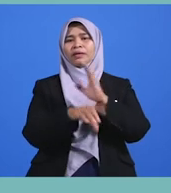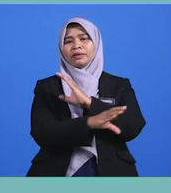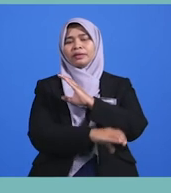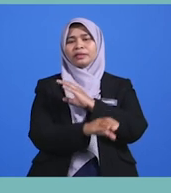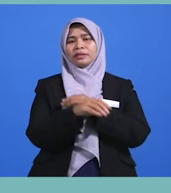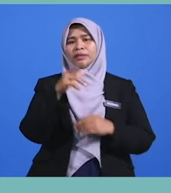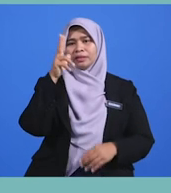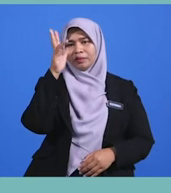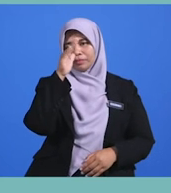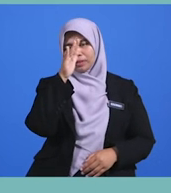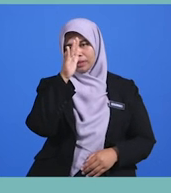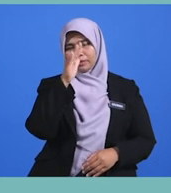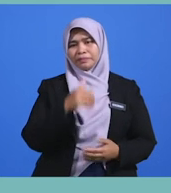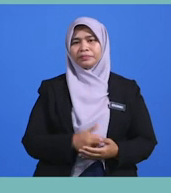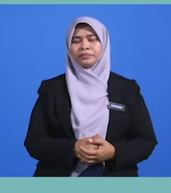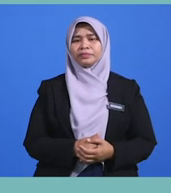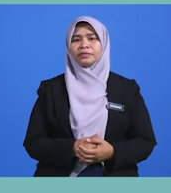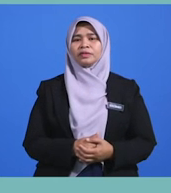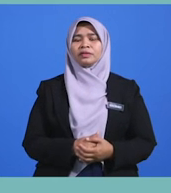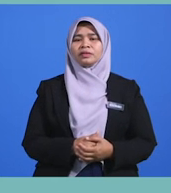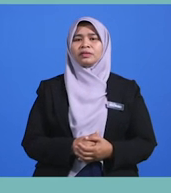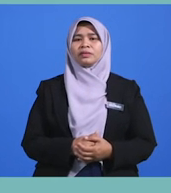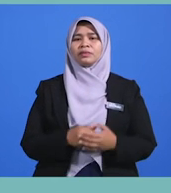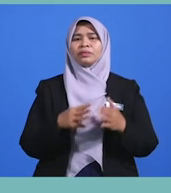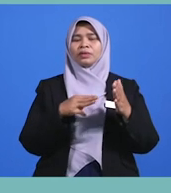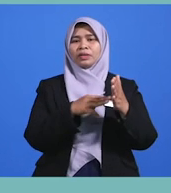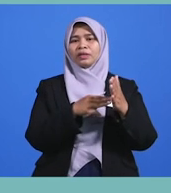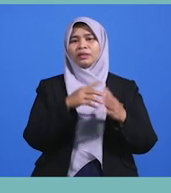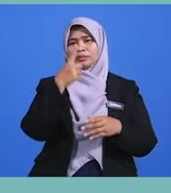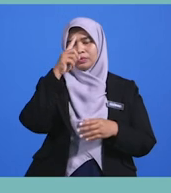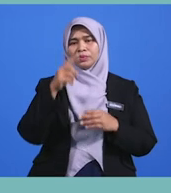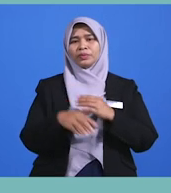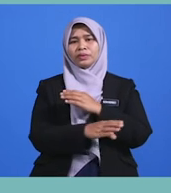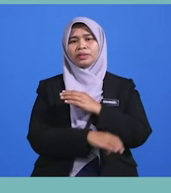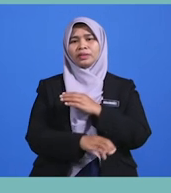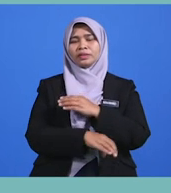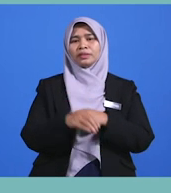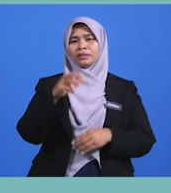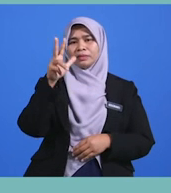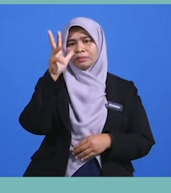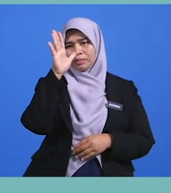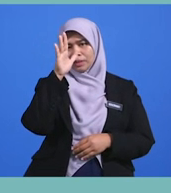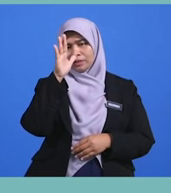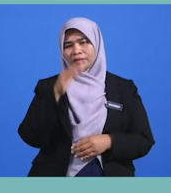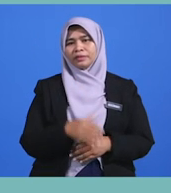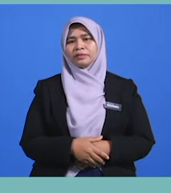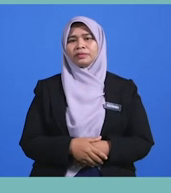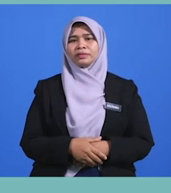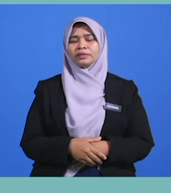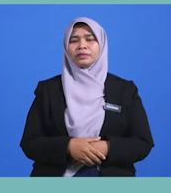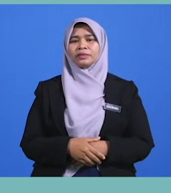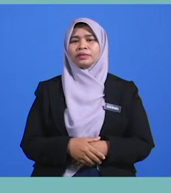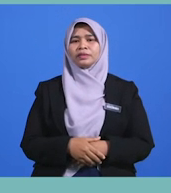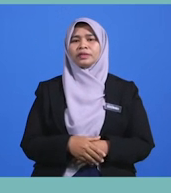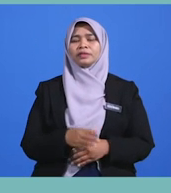terdapat pada sebelah kanan Jatanegara mewakili negeri Melaka. 3 logo di sebelah bawah, logo di